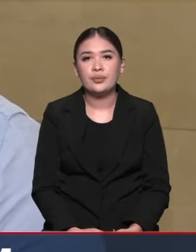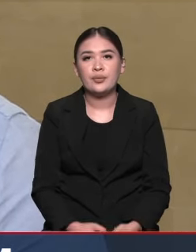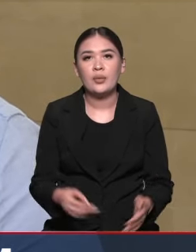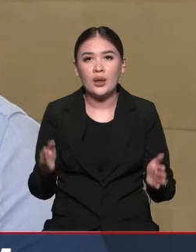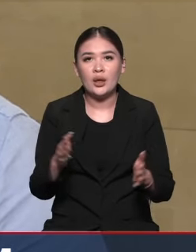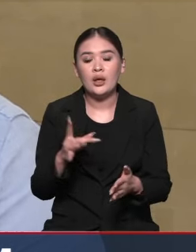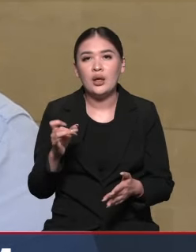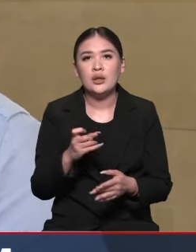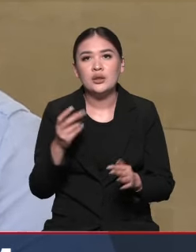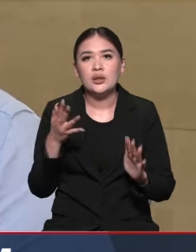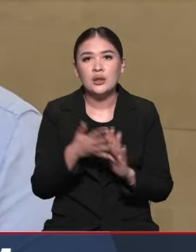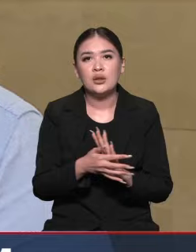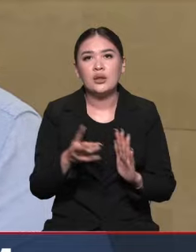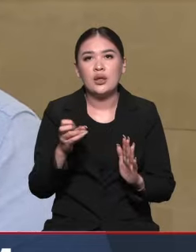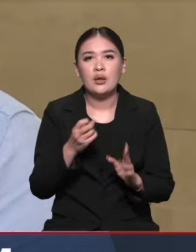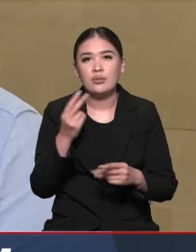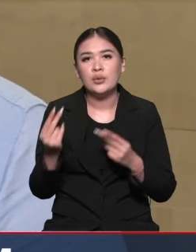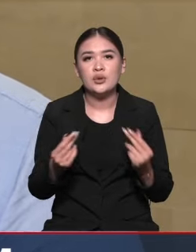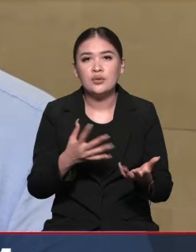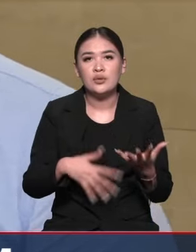меньше затрат получилось на производство всего.